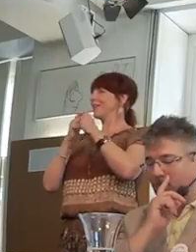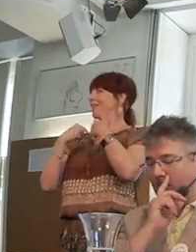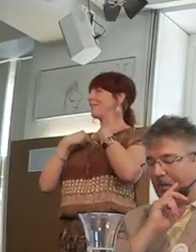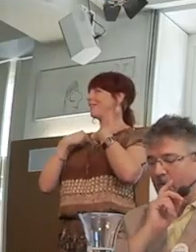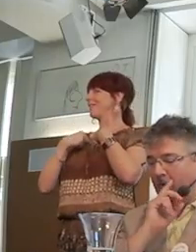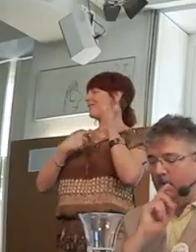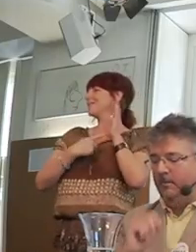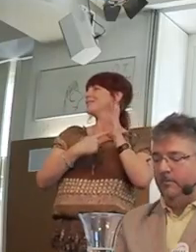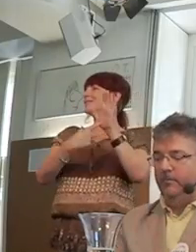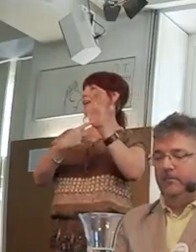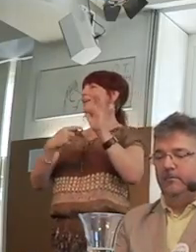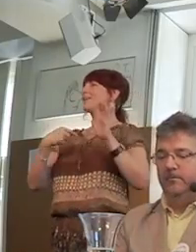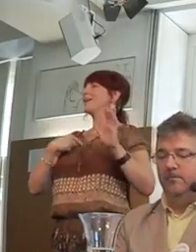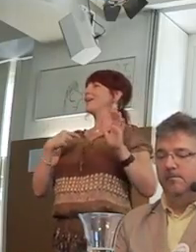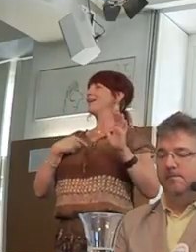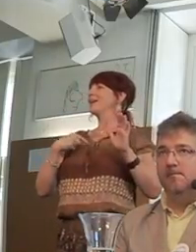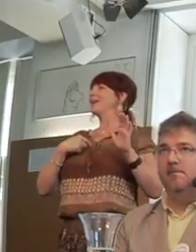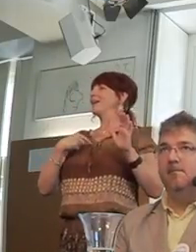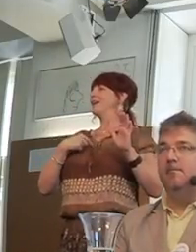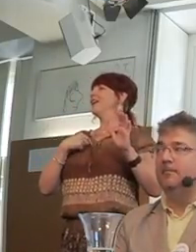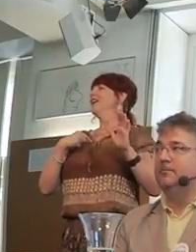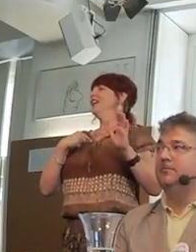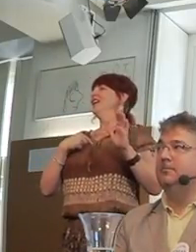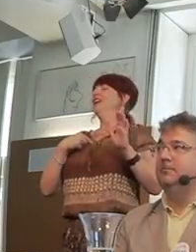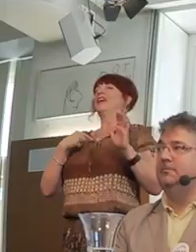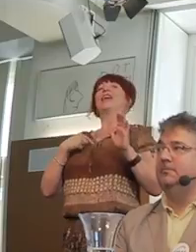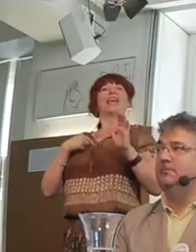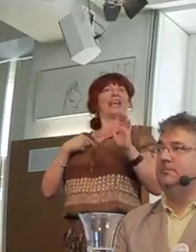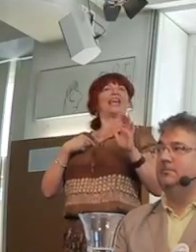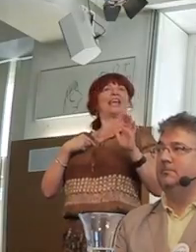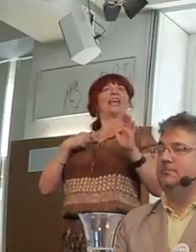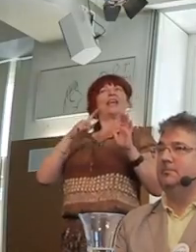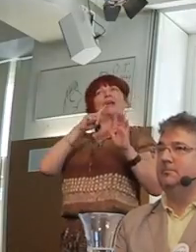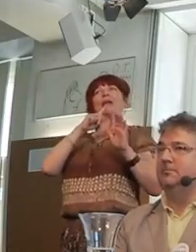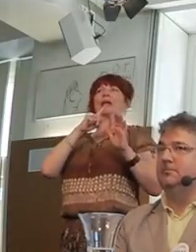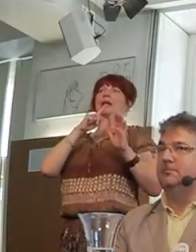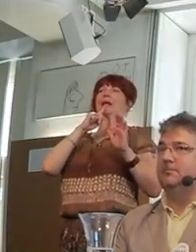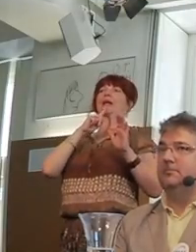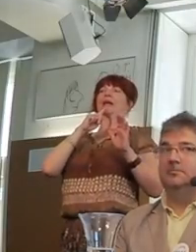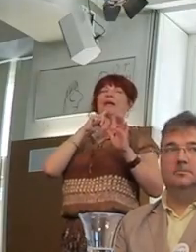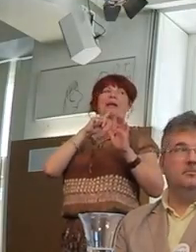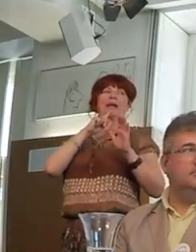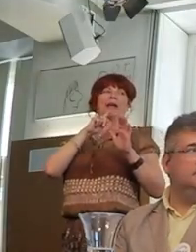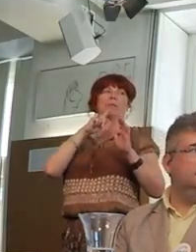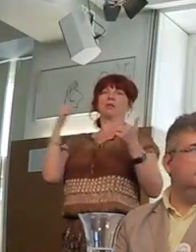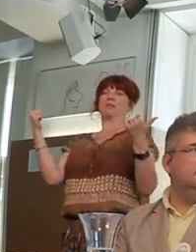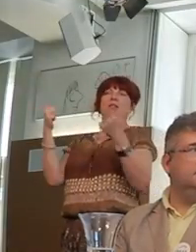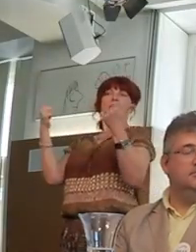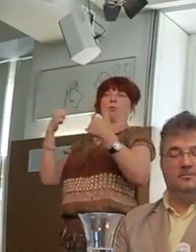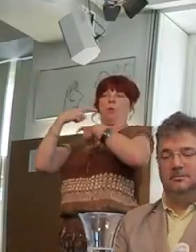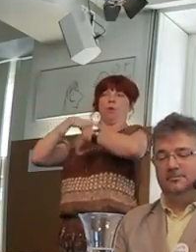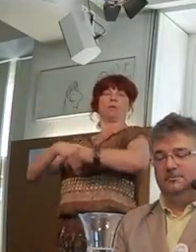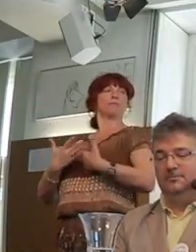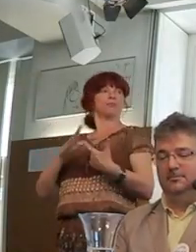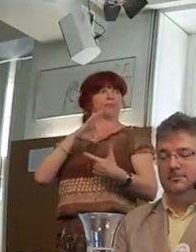ein Mensch und nicht, dann doch ein bisschen so in diese Richtung eines Reisers. Ist das nicht großartig, wie sich unsere